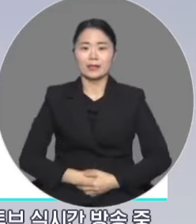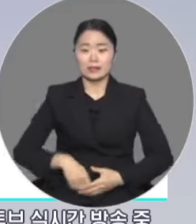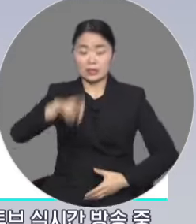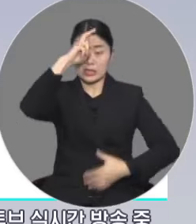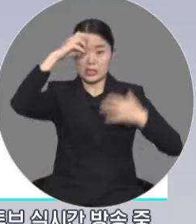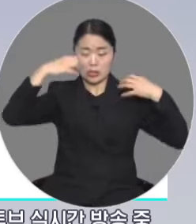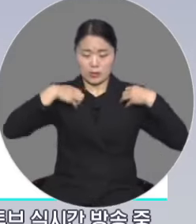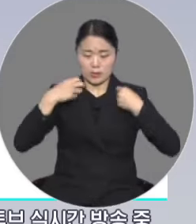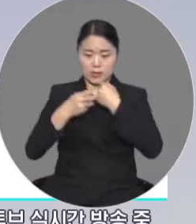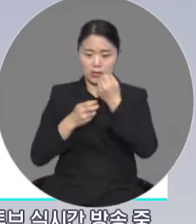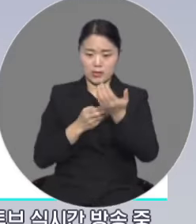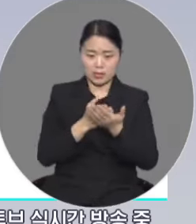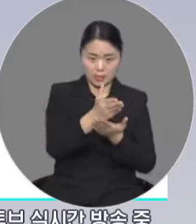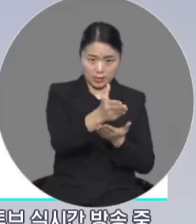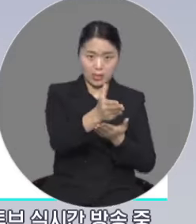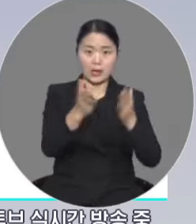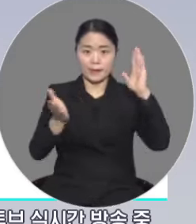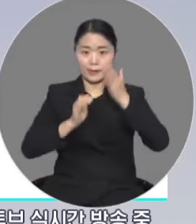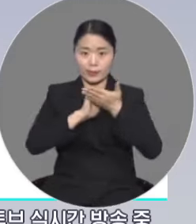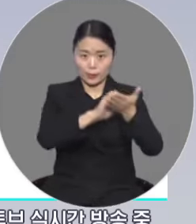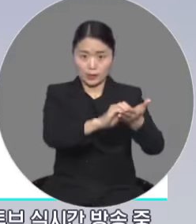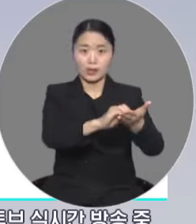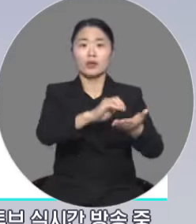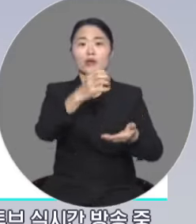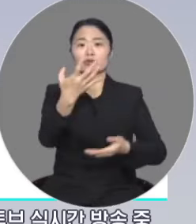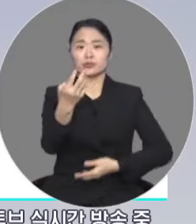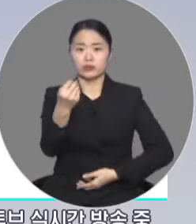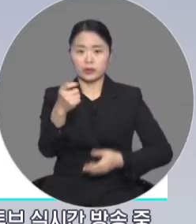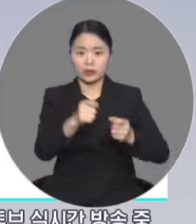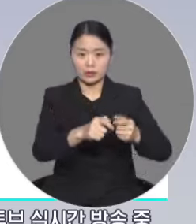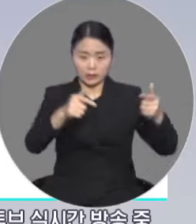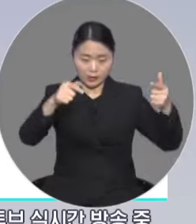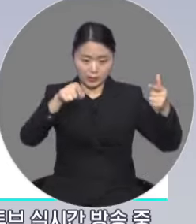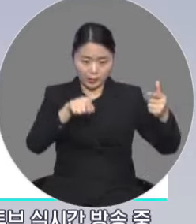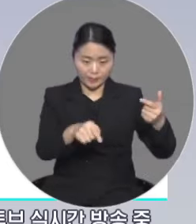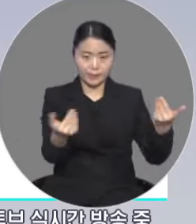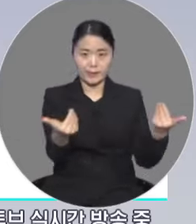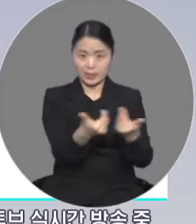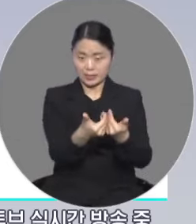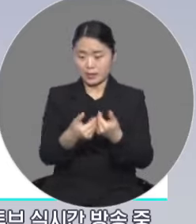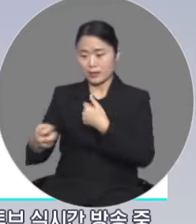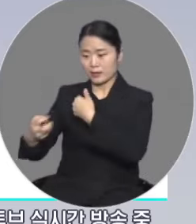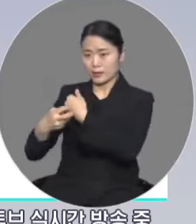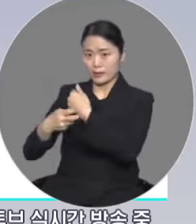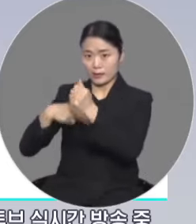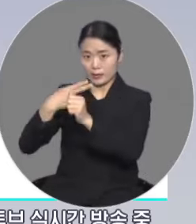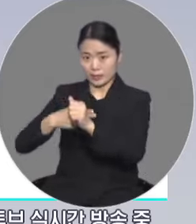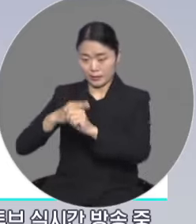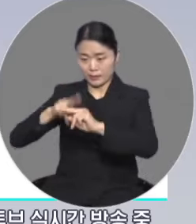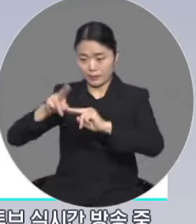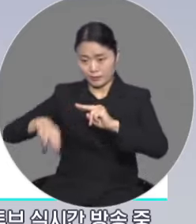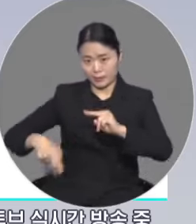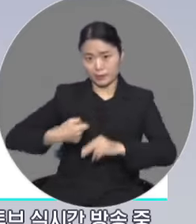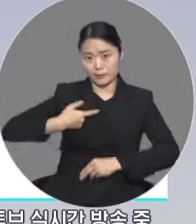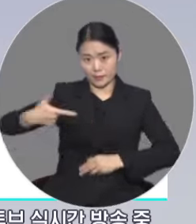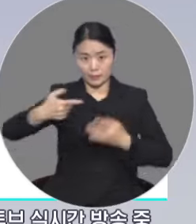정부의 의대 증원에 반발해 전공의들이 대거 병원을 떠나면서 의료 대란에 대한 우려가 커지고